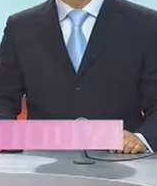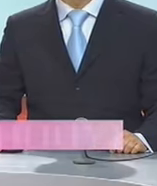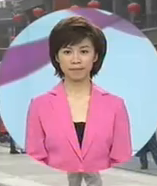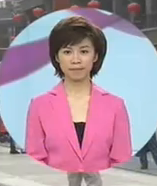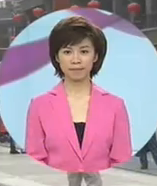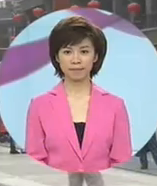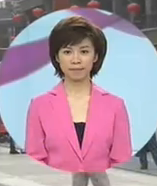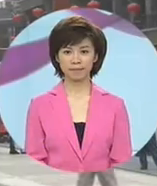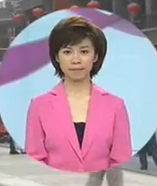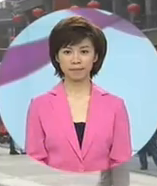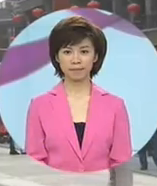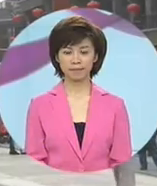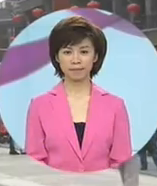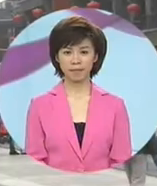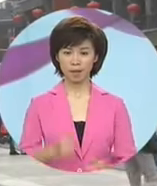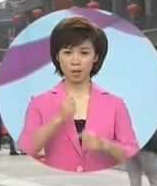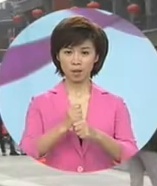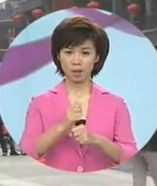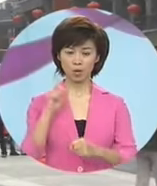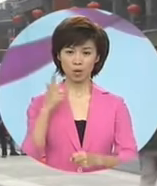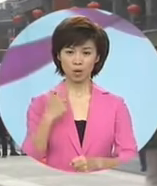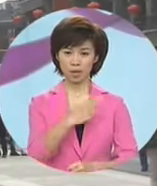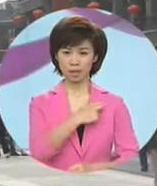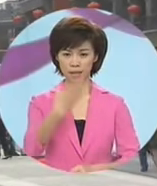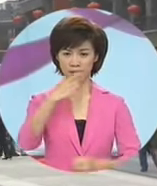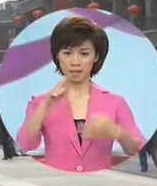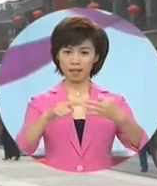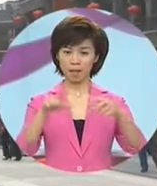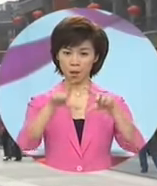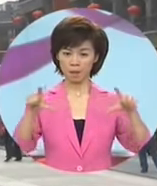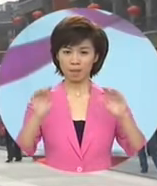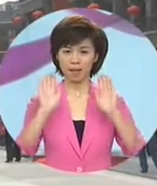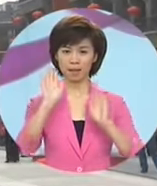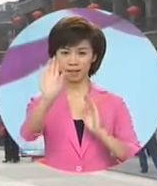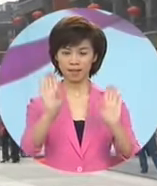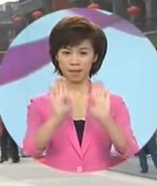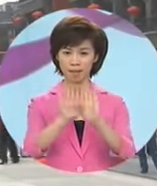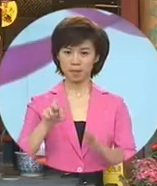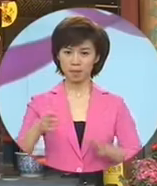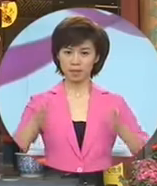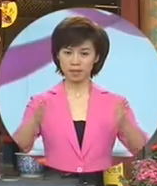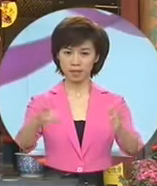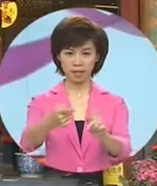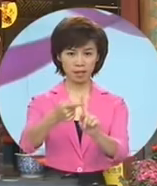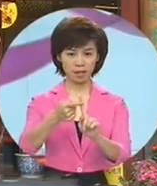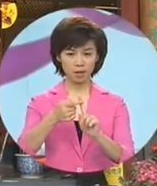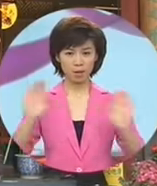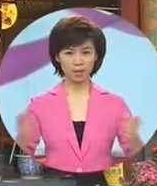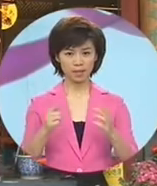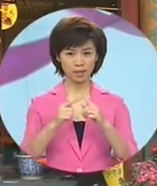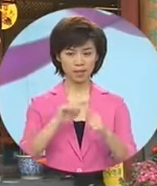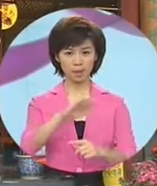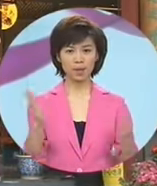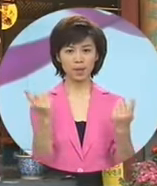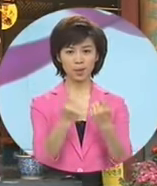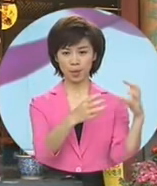客。 作为城南商圈的老名牌，前门步行街总是能勾起人们对传统老字号的回味。胡玉